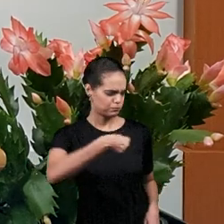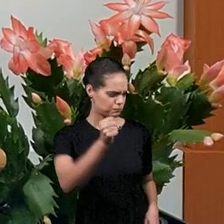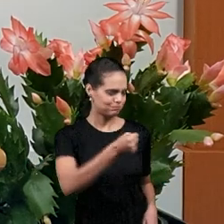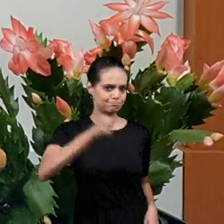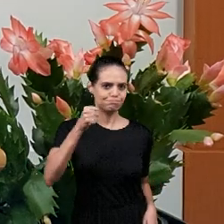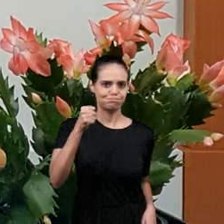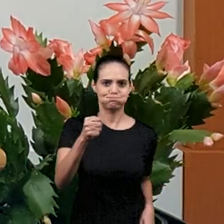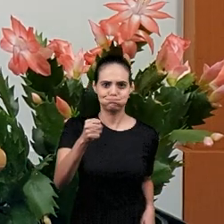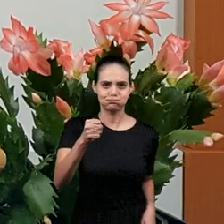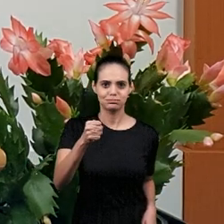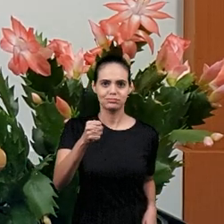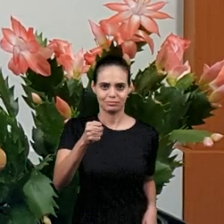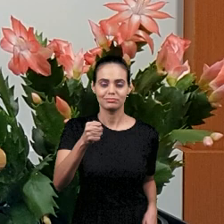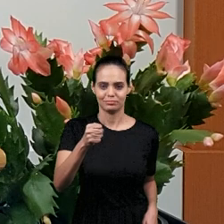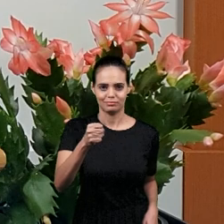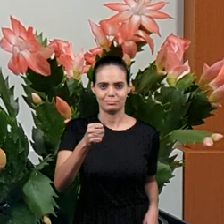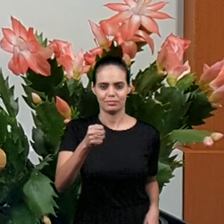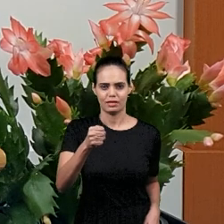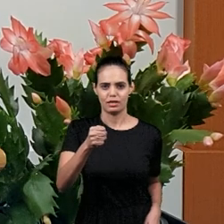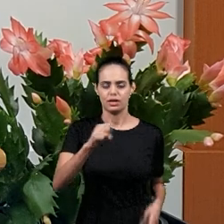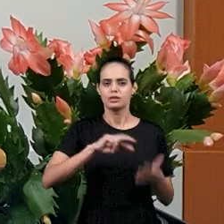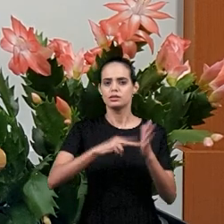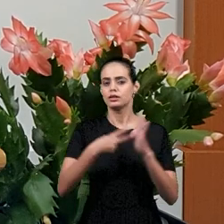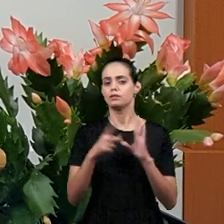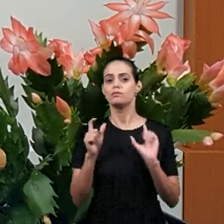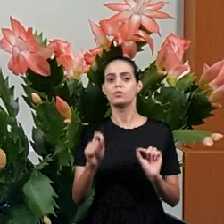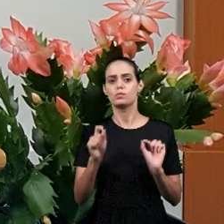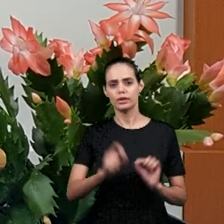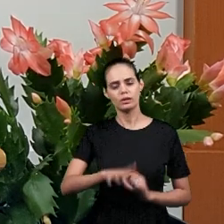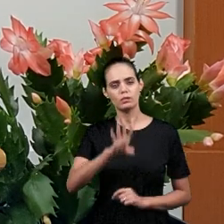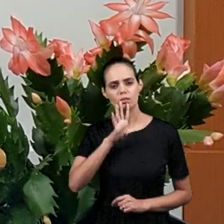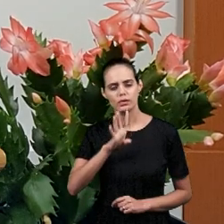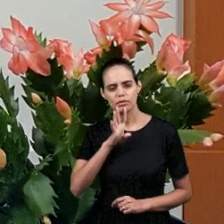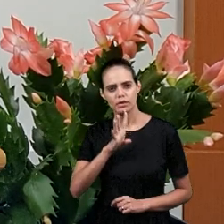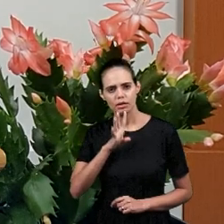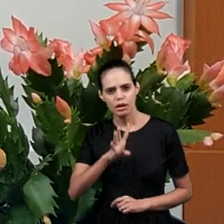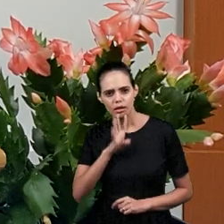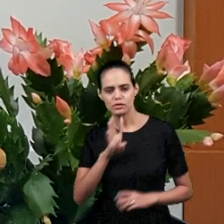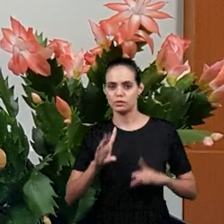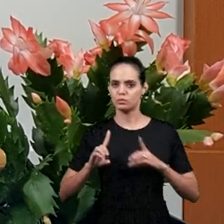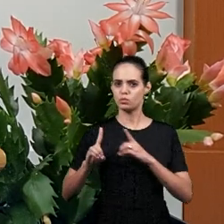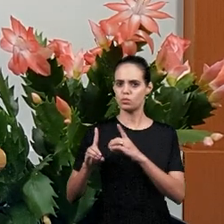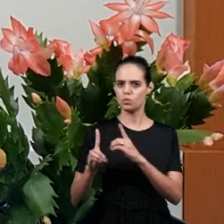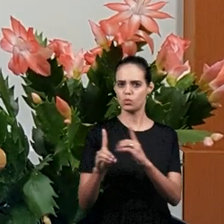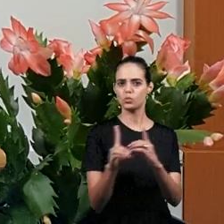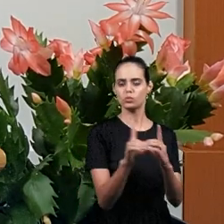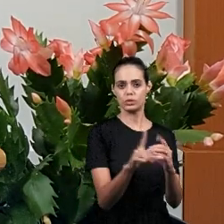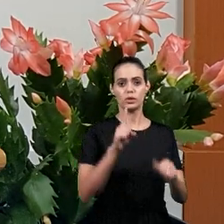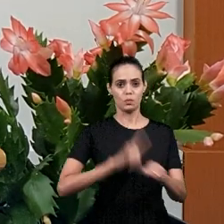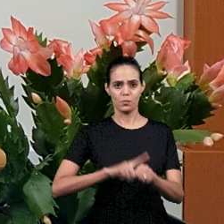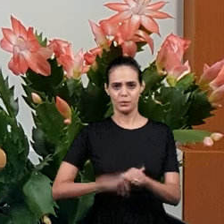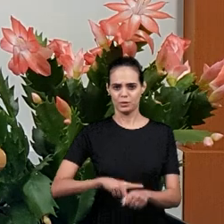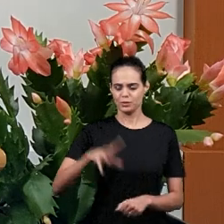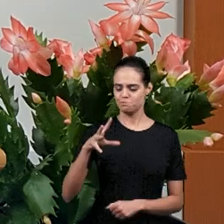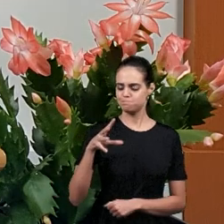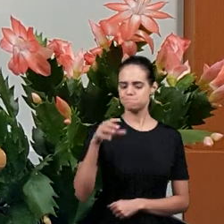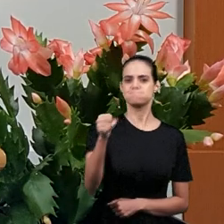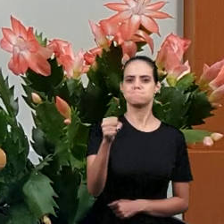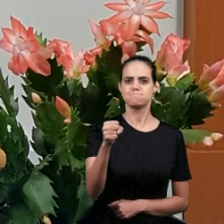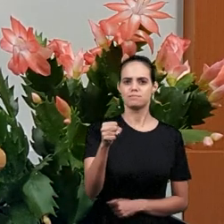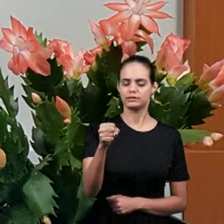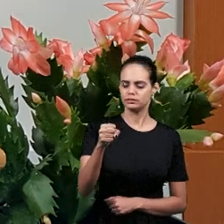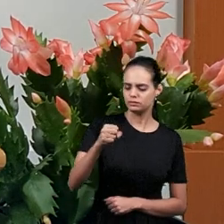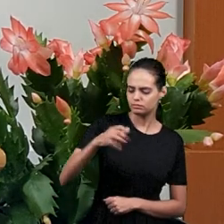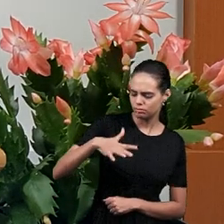qui il prend la parole de l'esprit et quand elle s'attache à sa main, il ne la quitte jamais. C'est